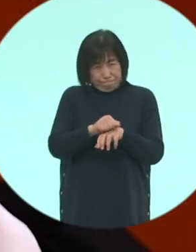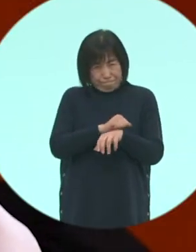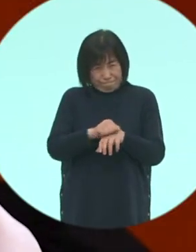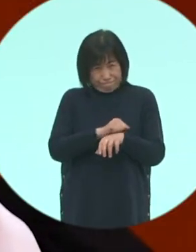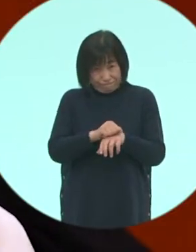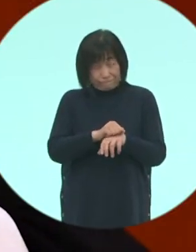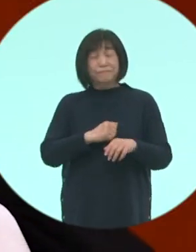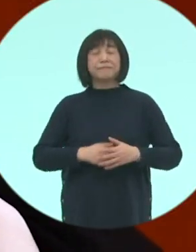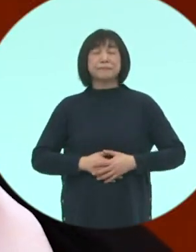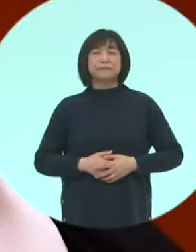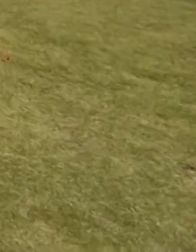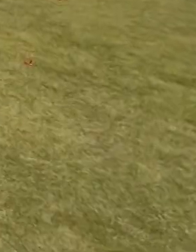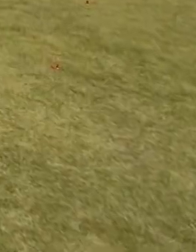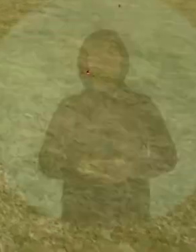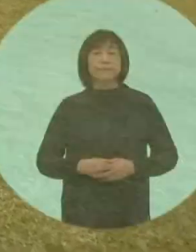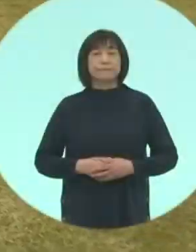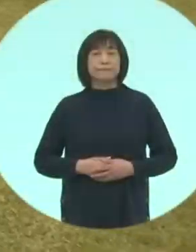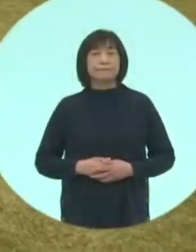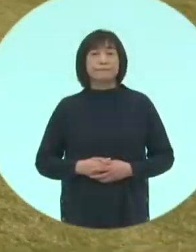りません。